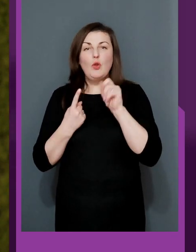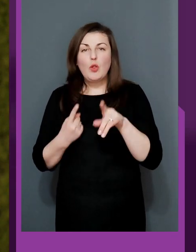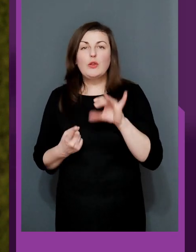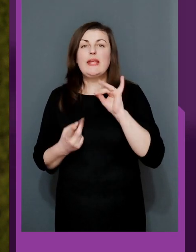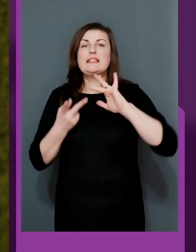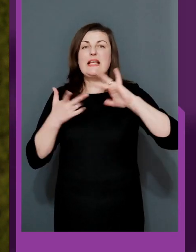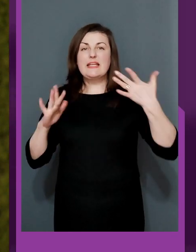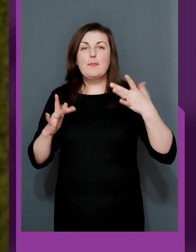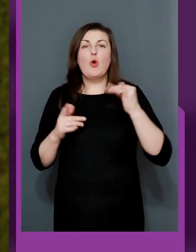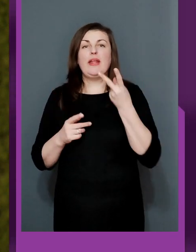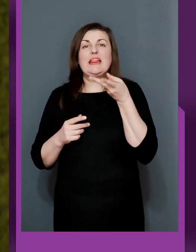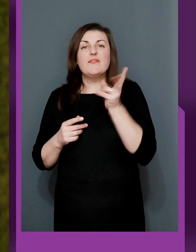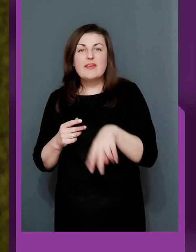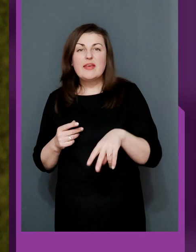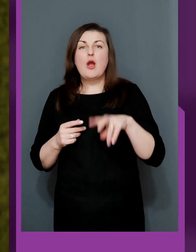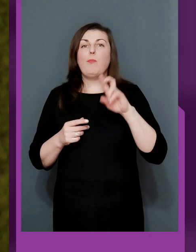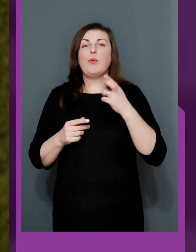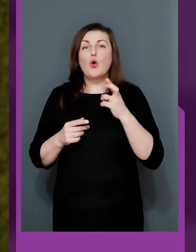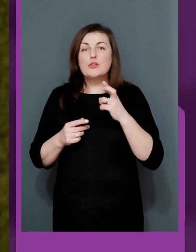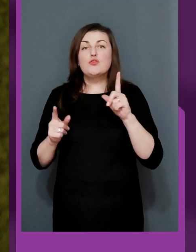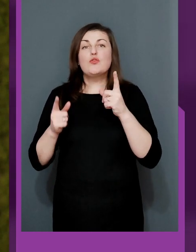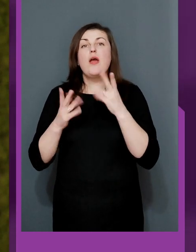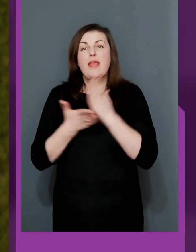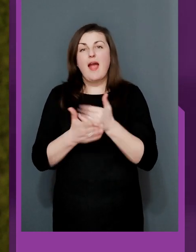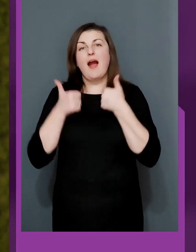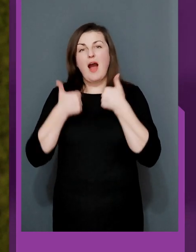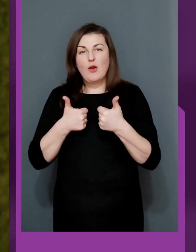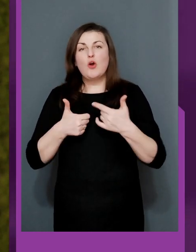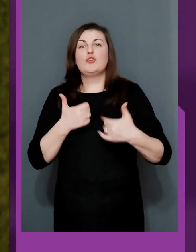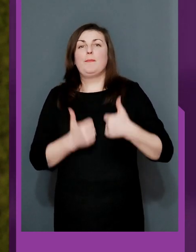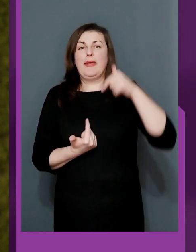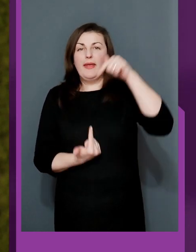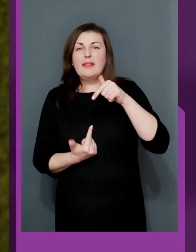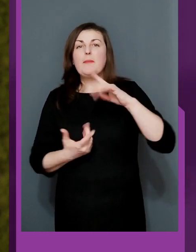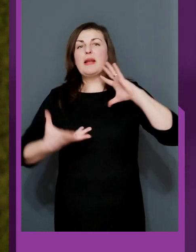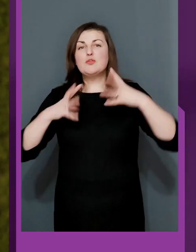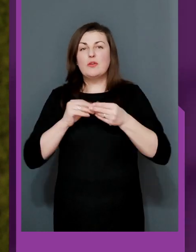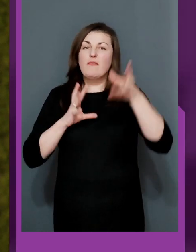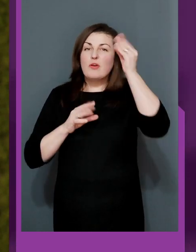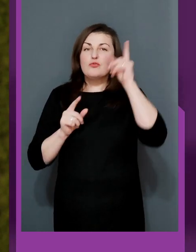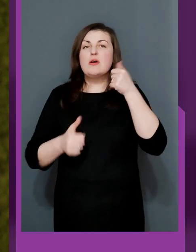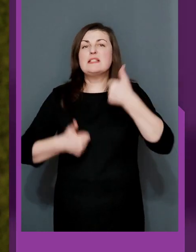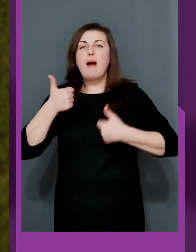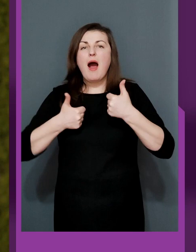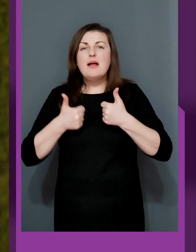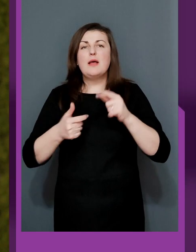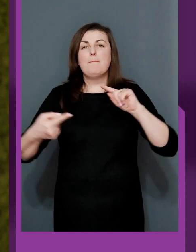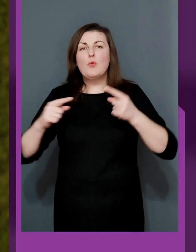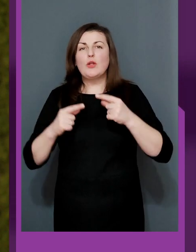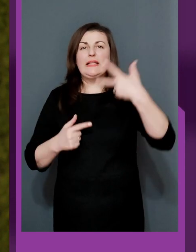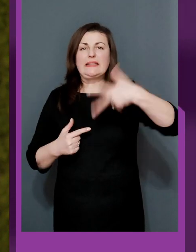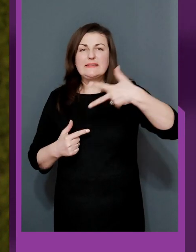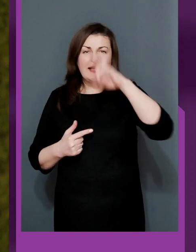золото і срібло і дві бронзи що є хорошим та гідним результатом враховуючи що змагалися проти